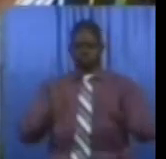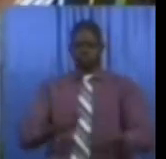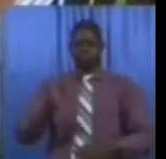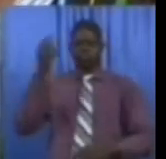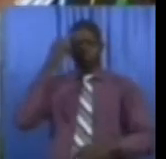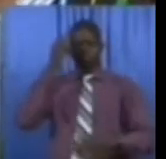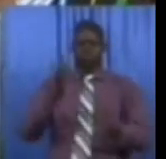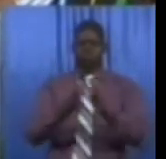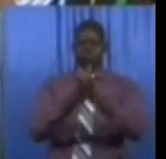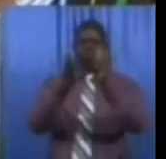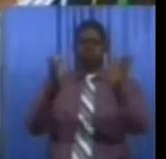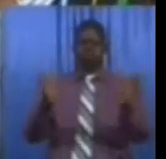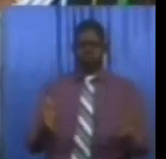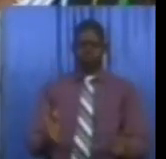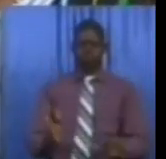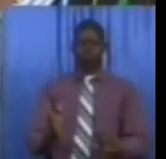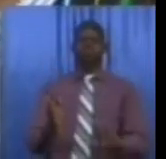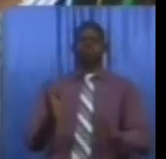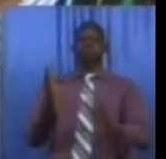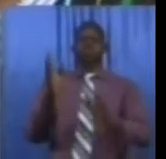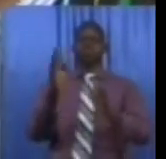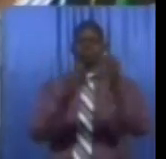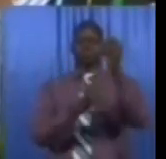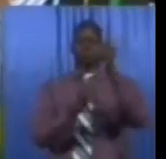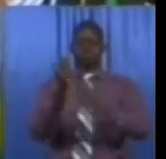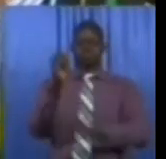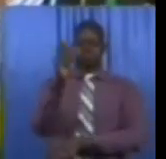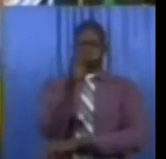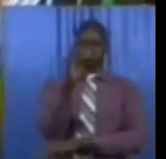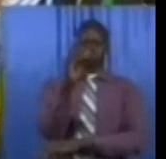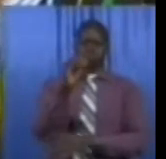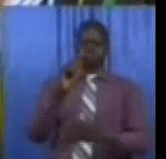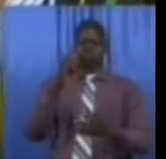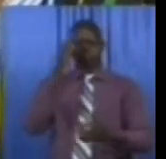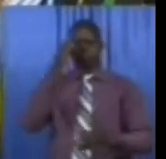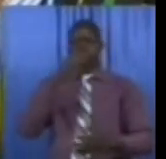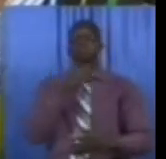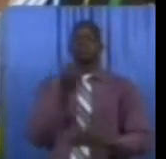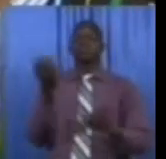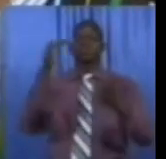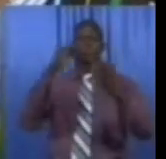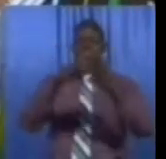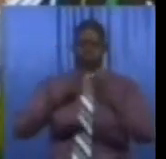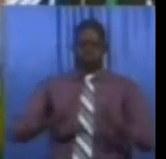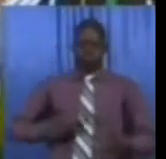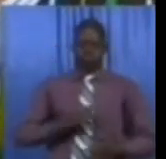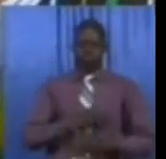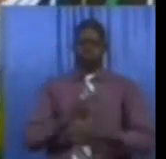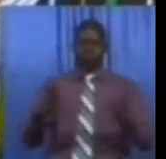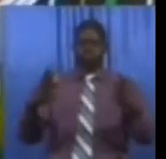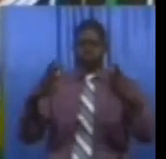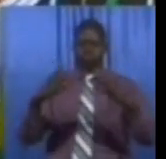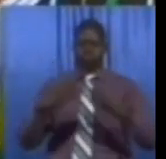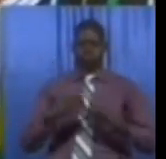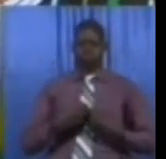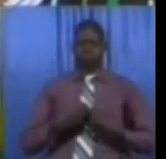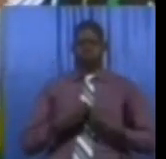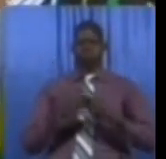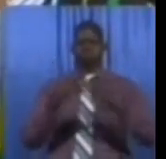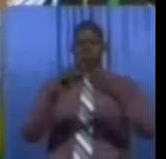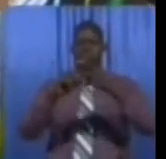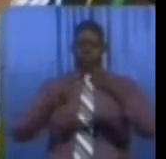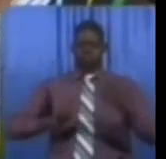généraliser donc cette montée des couleurs pour, comme je l'ai dit, réaffirmer notre citoyenneté, réaffirmer notre patriotisme